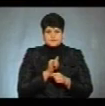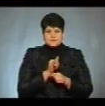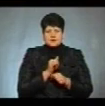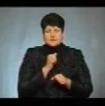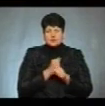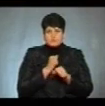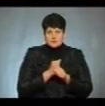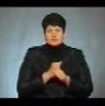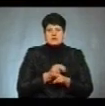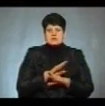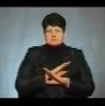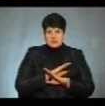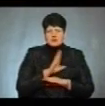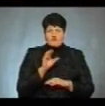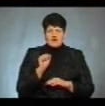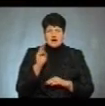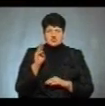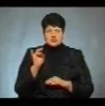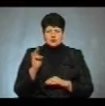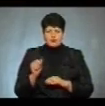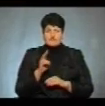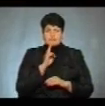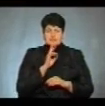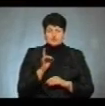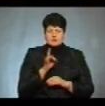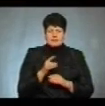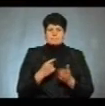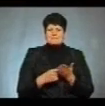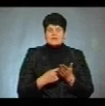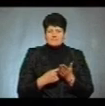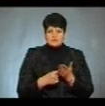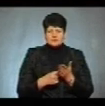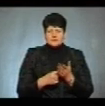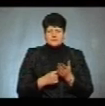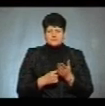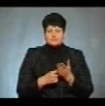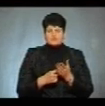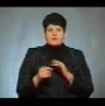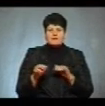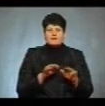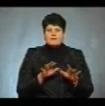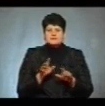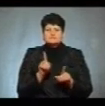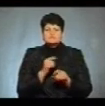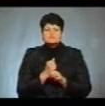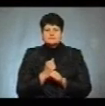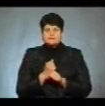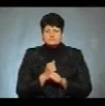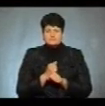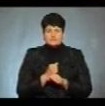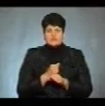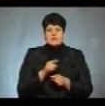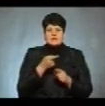заподіяння смерті Ващенку в Кременецькому районі, підтверджує координацію дій